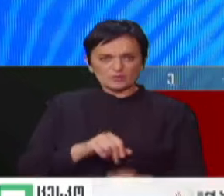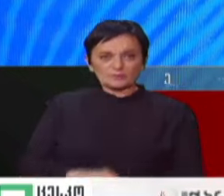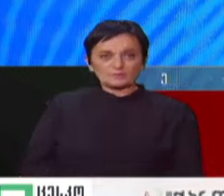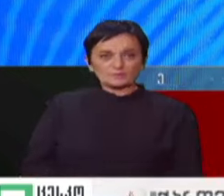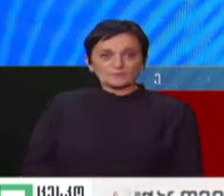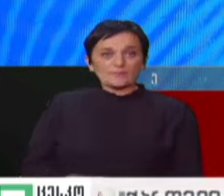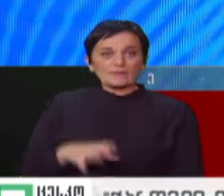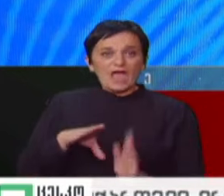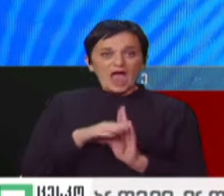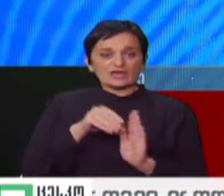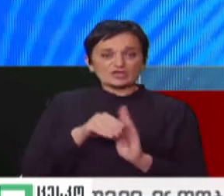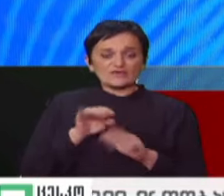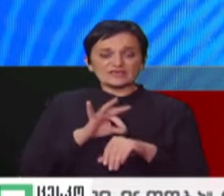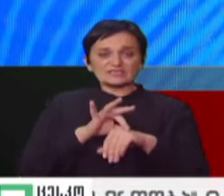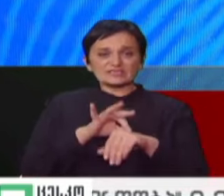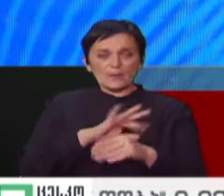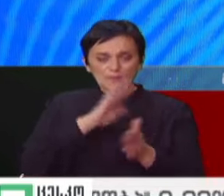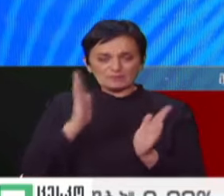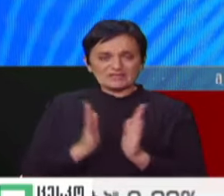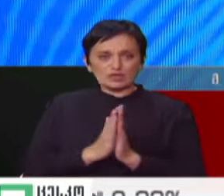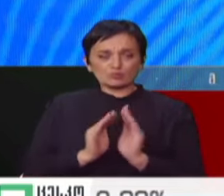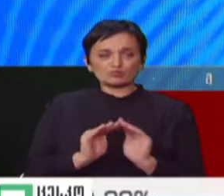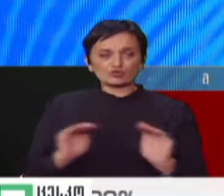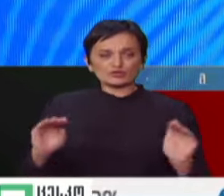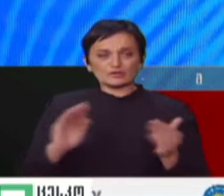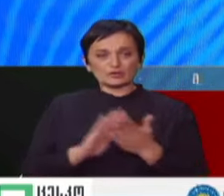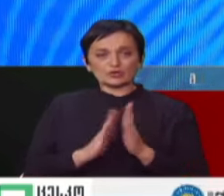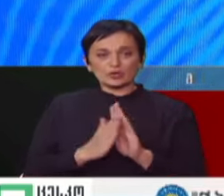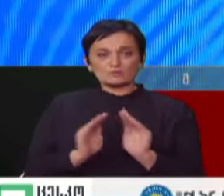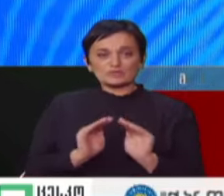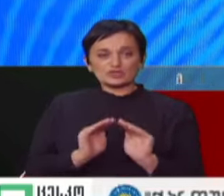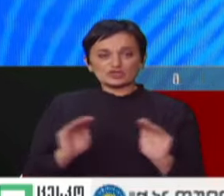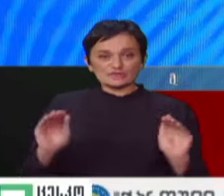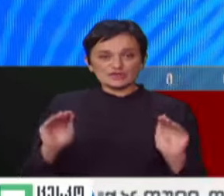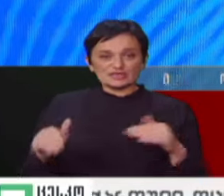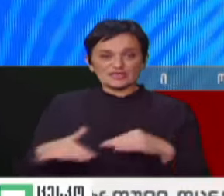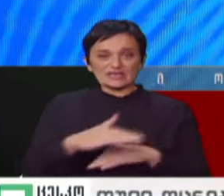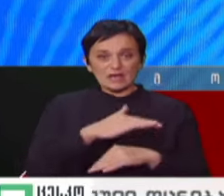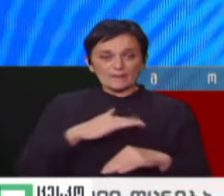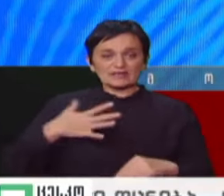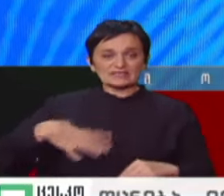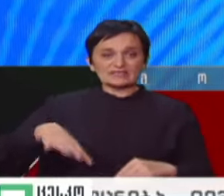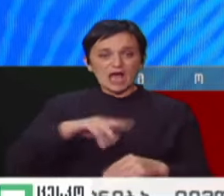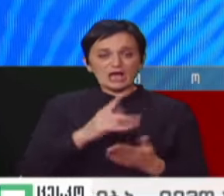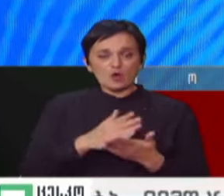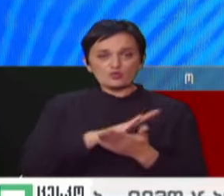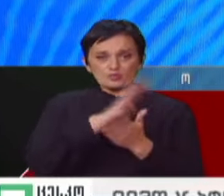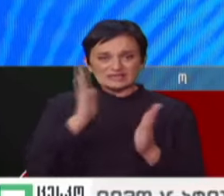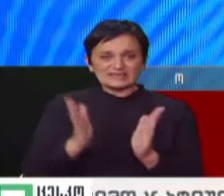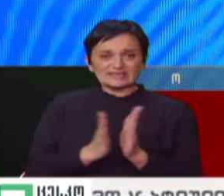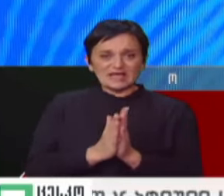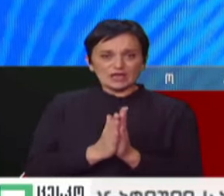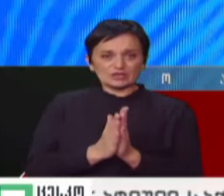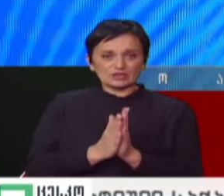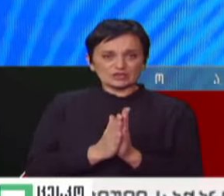ბიანობაში არჩევნები წარიმართება მშვიდობიან ვითარებაში, მშვიდ გარემოში. საქართველოში არის მთლიანად